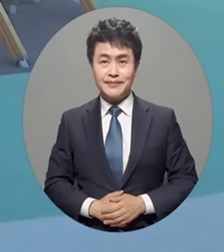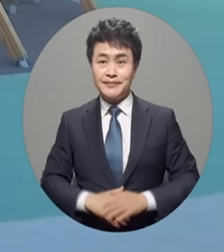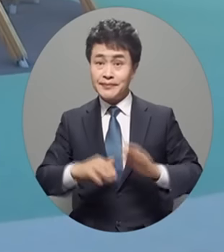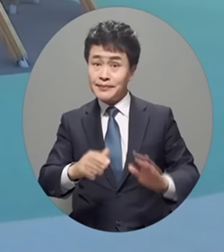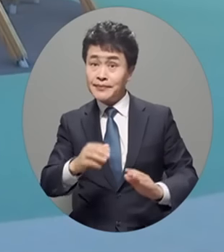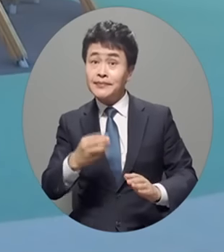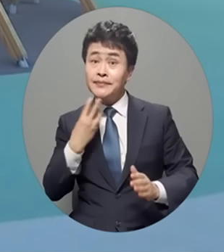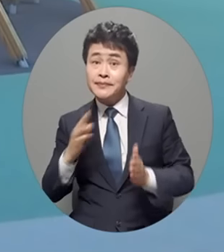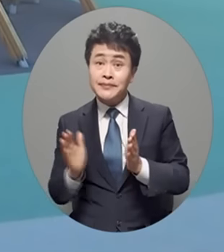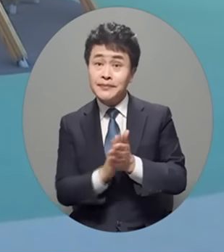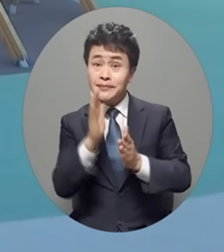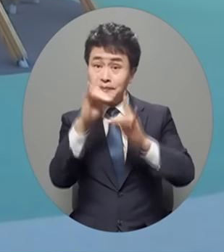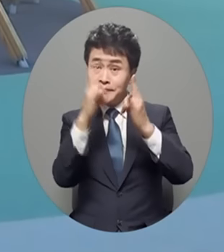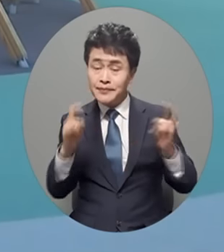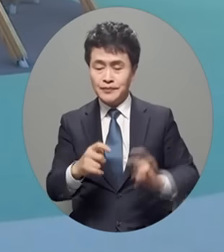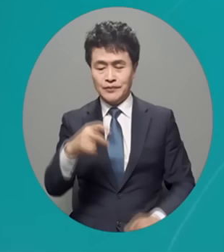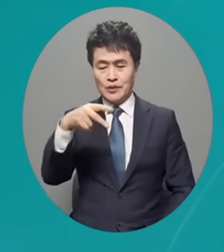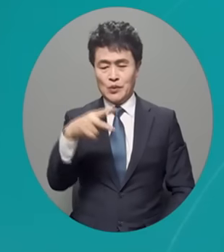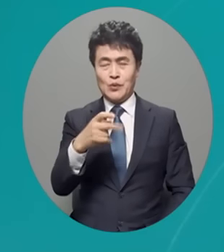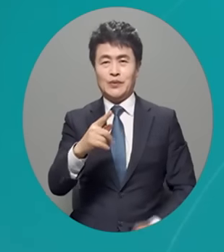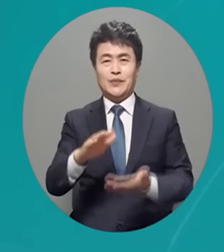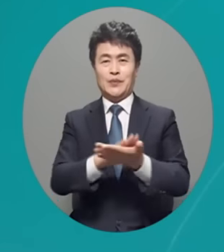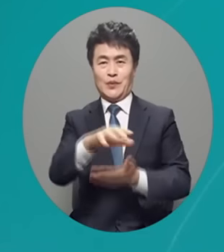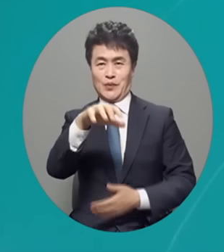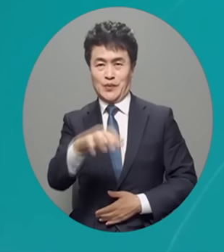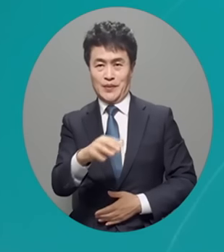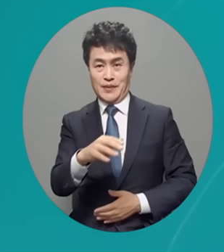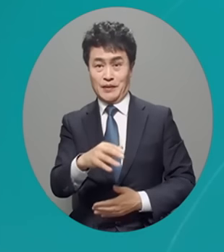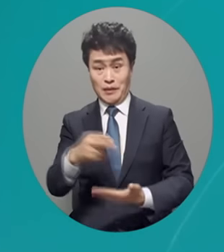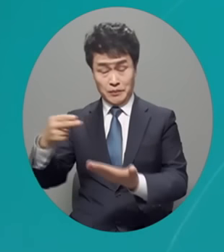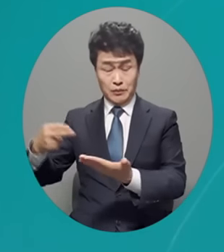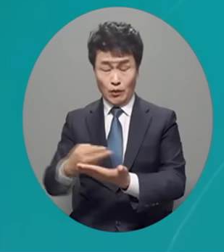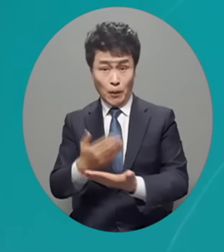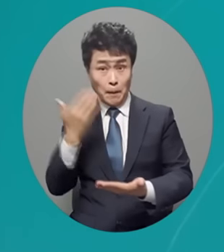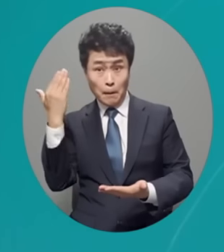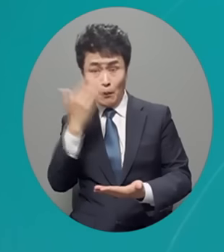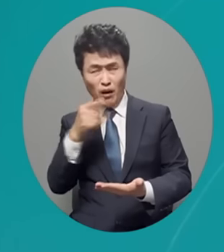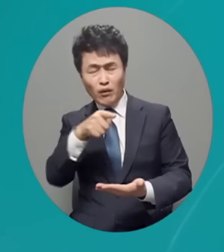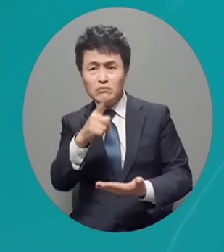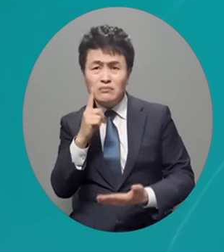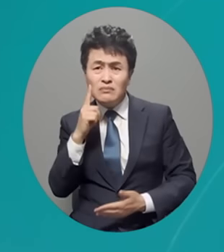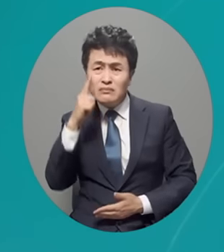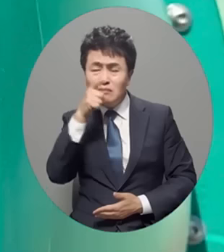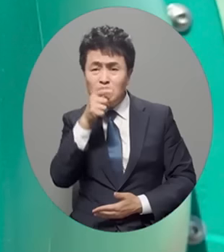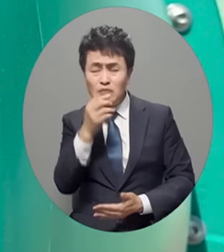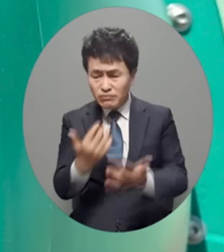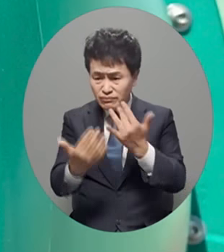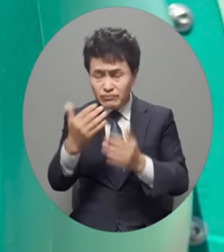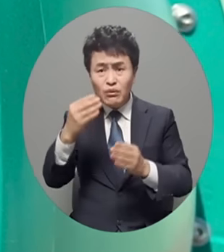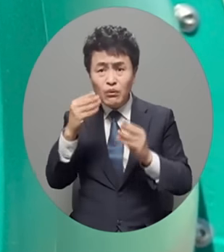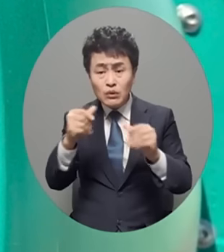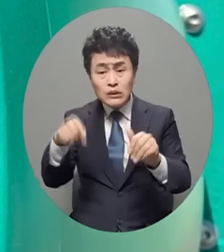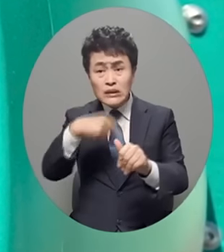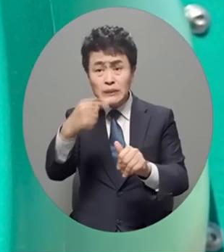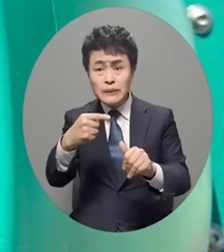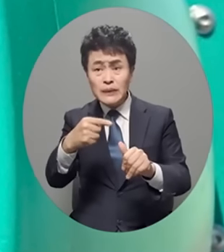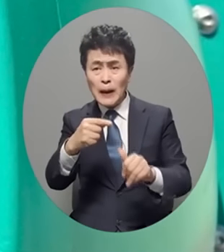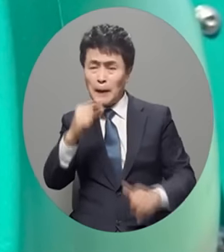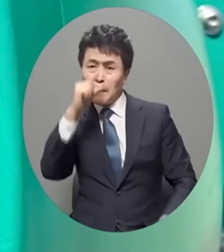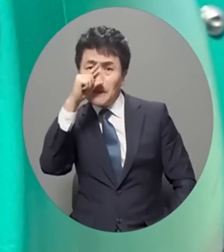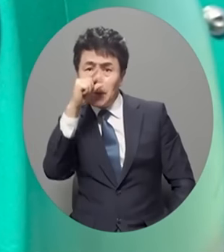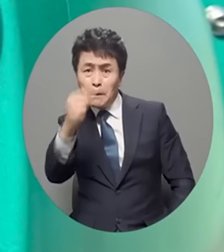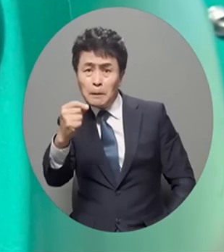경기도 화성시 송산동의 한 놀이터. 미끄럼틀의 투명한 윗부분이 시커멓게 불에 타 녹았고 그 위에 날카로운